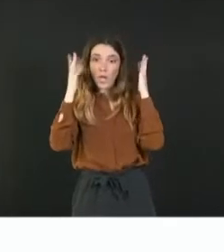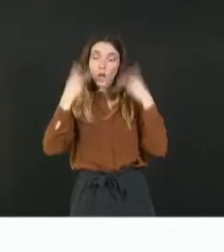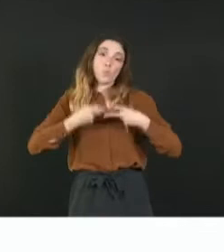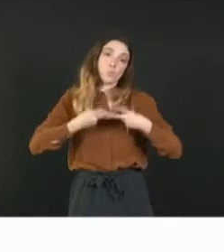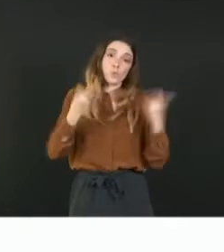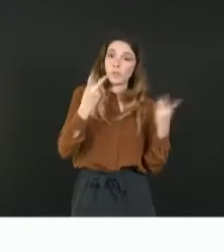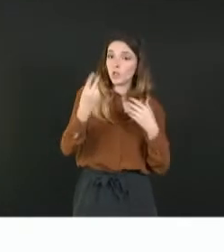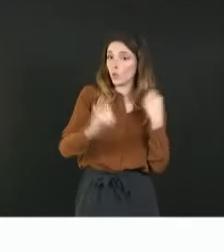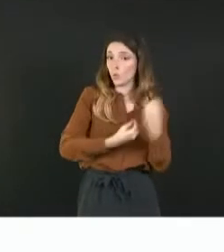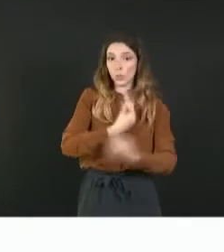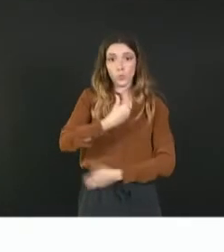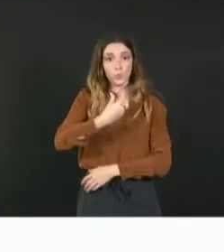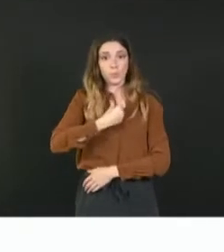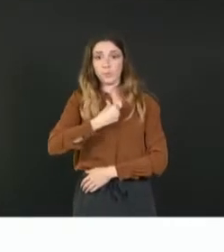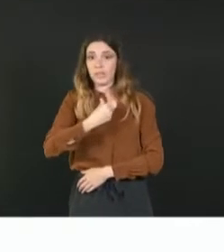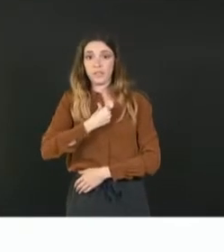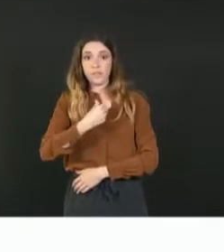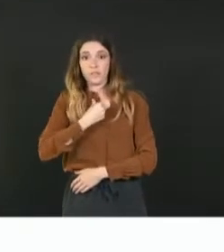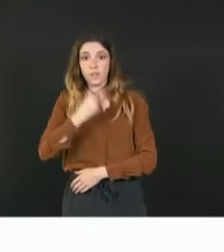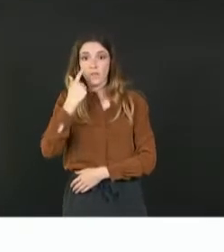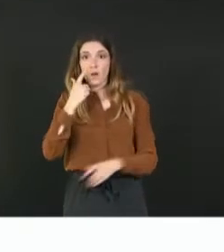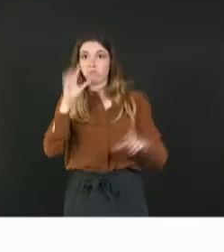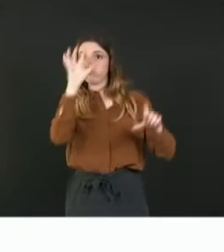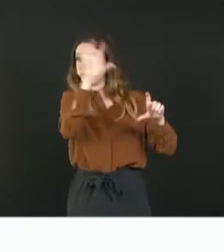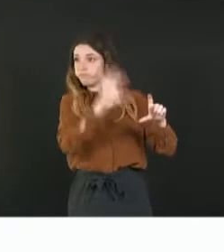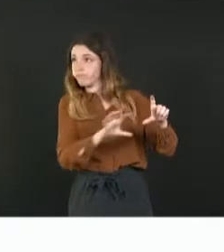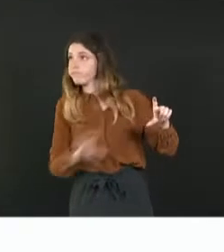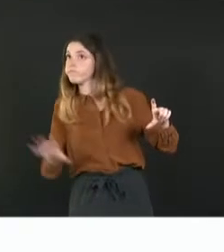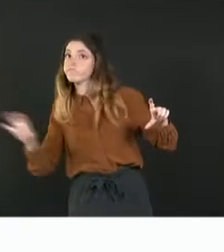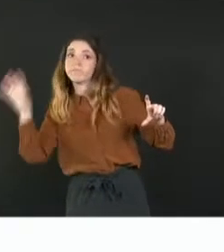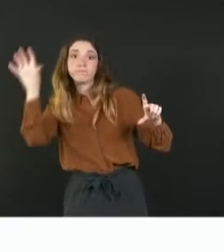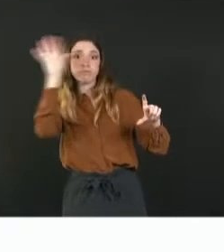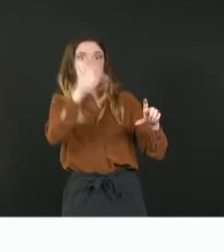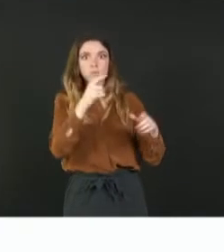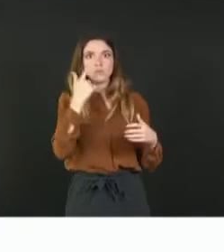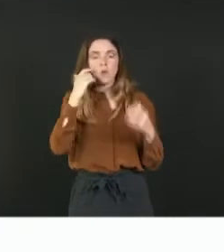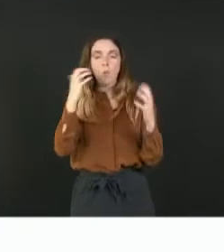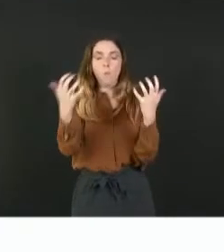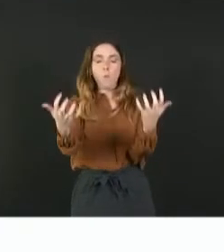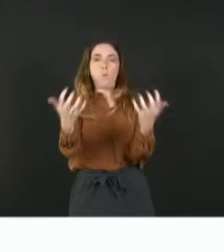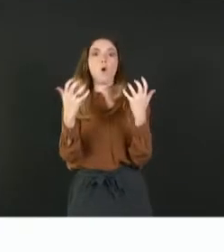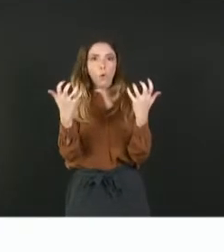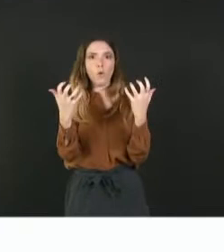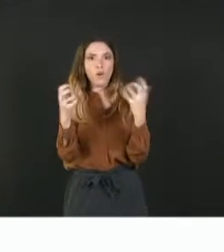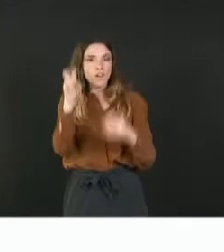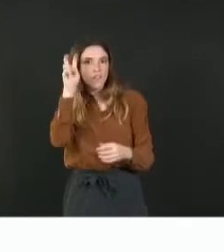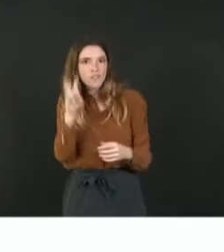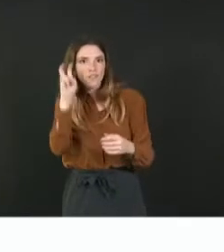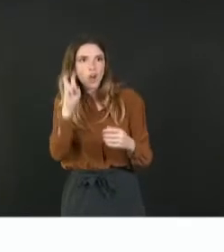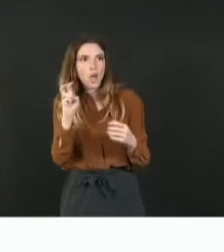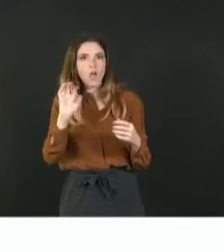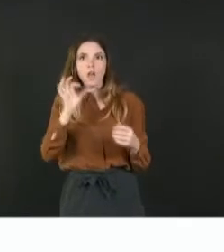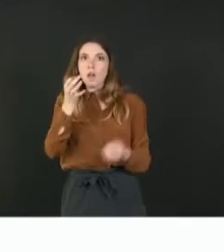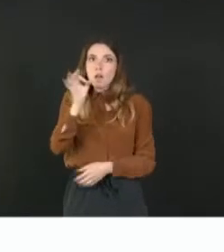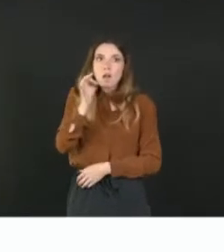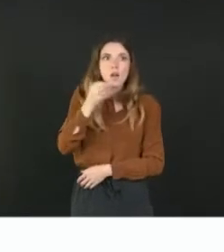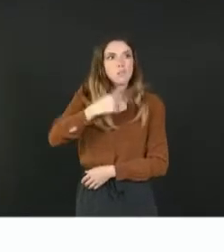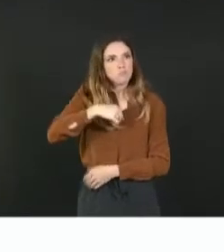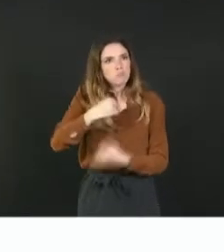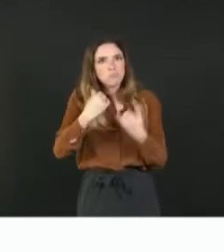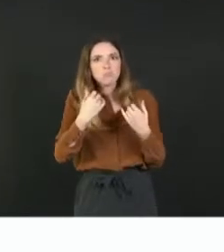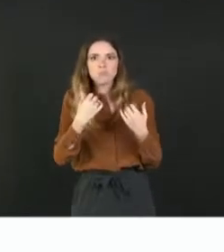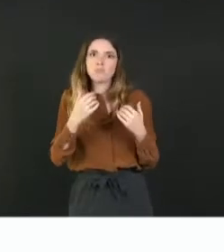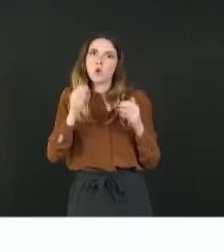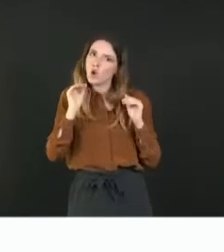à des collectivités, mais également donc des forêts privées. Et on se rend compte que de l'importance en fait de ces espaces forestiers pour